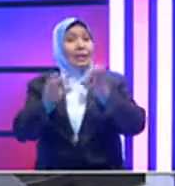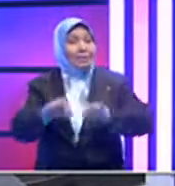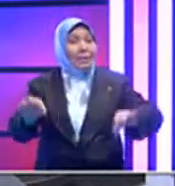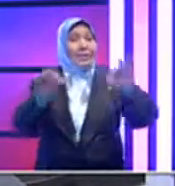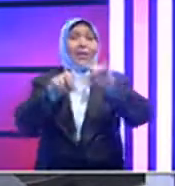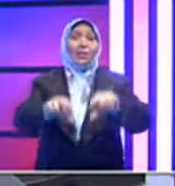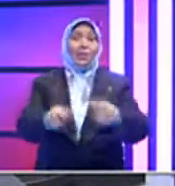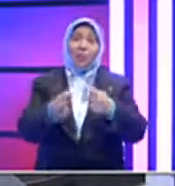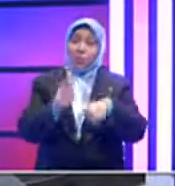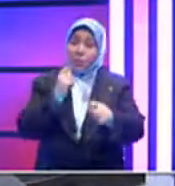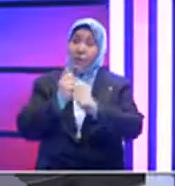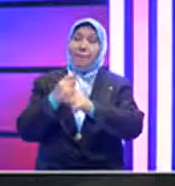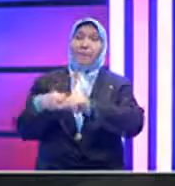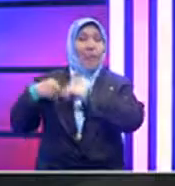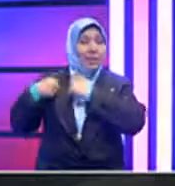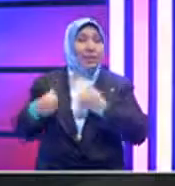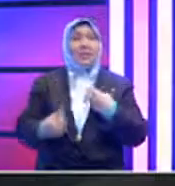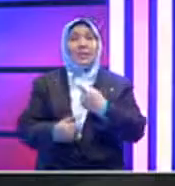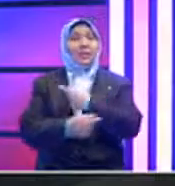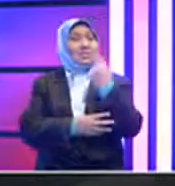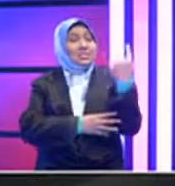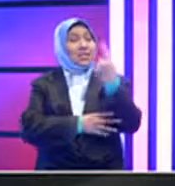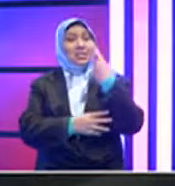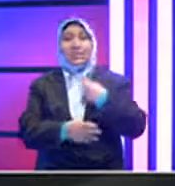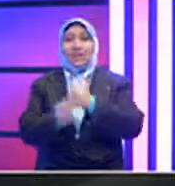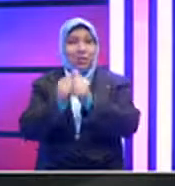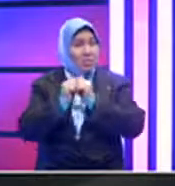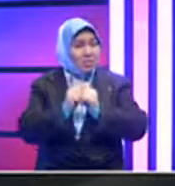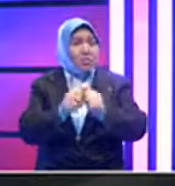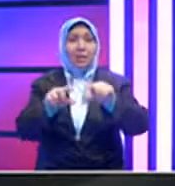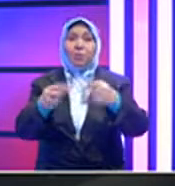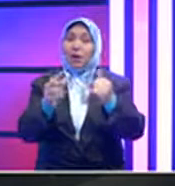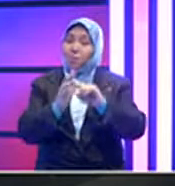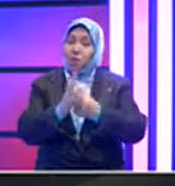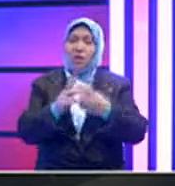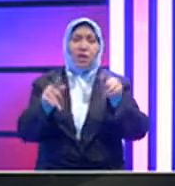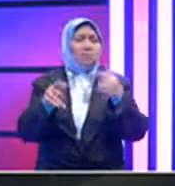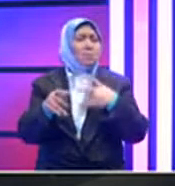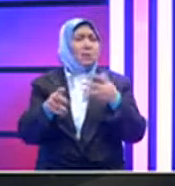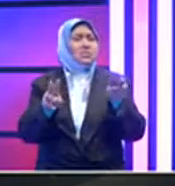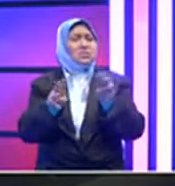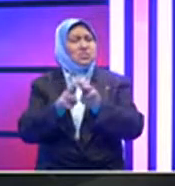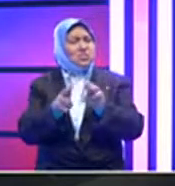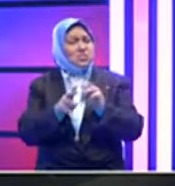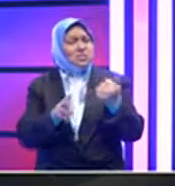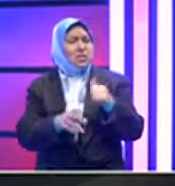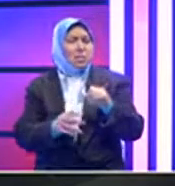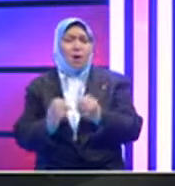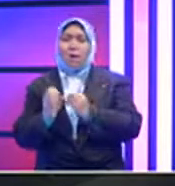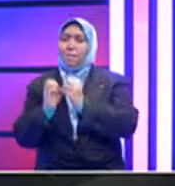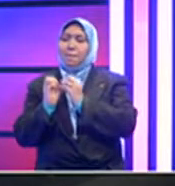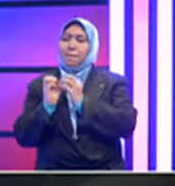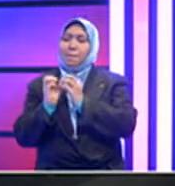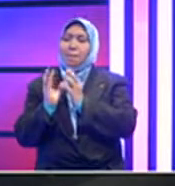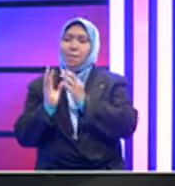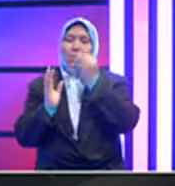Quran untuk hati-hati kita susah senyap sekitar bersama Alquran dia mulai tujuh macam kelopak rasanya bunga ketika jatuh tampak cantik